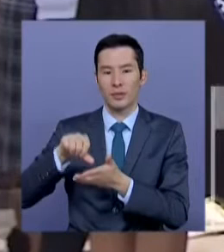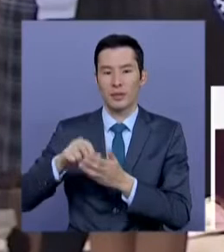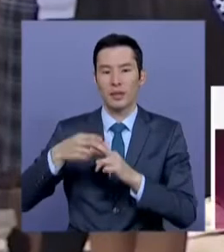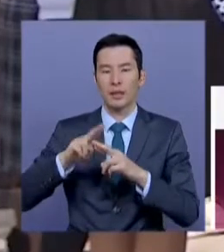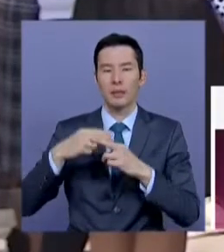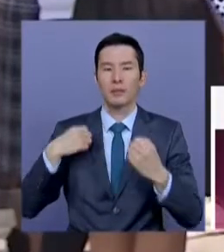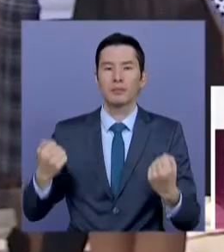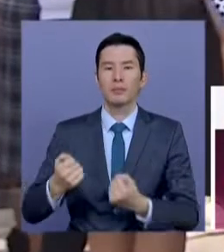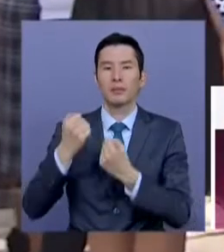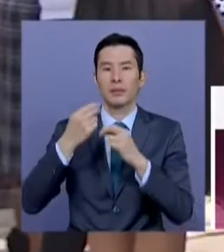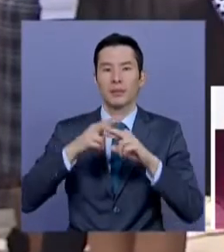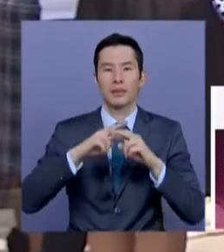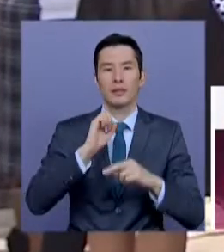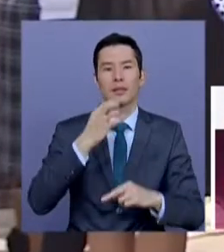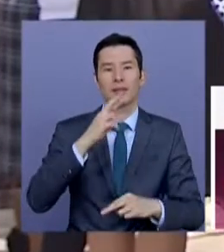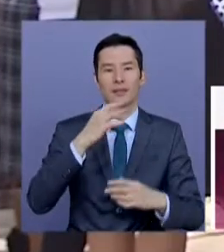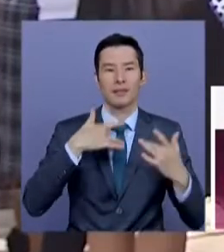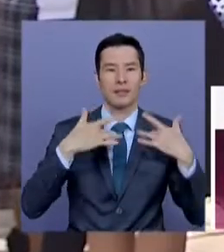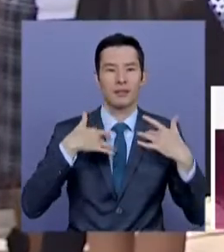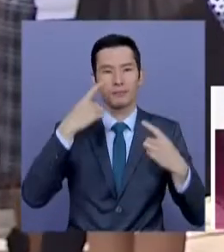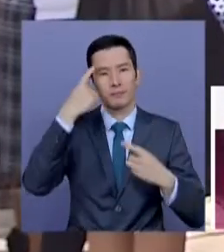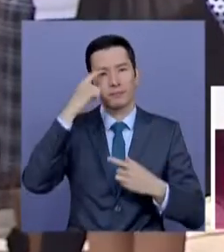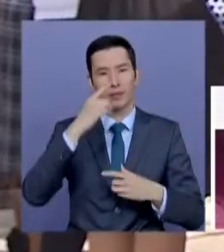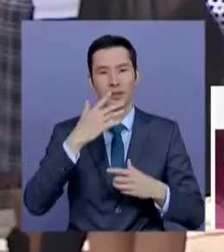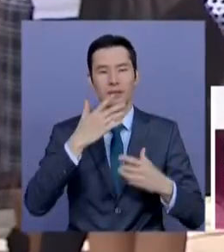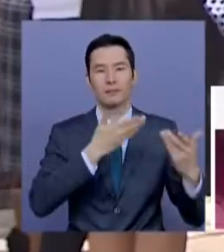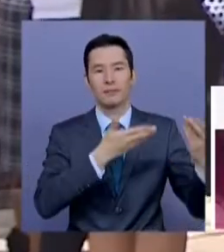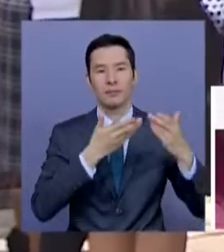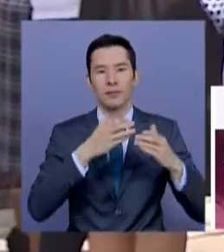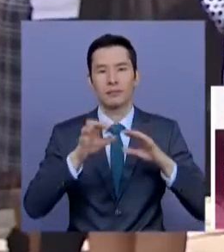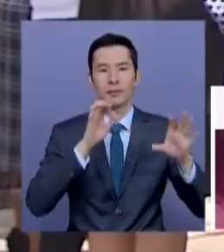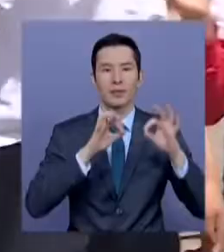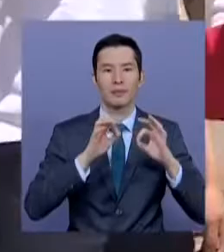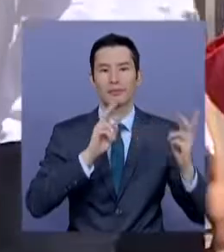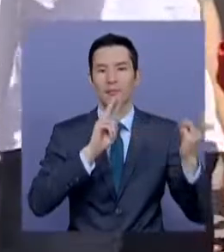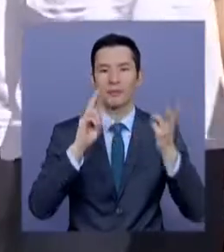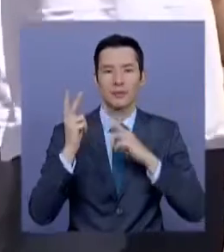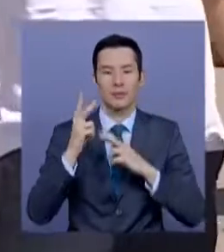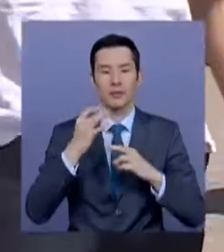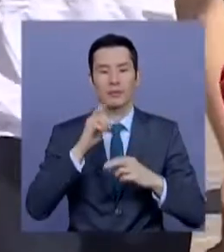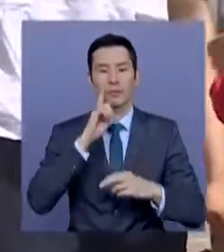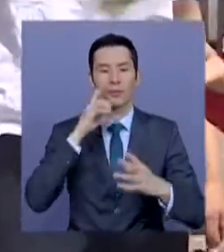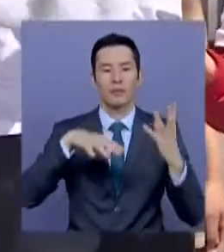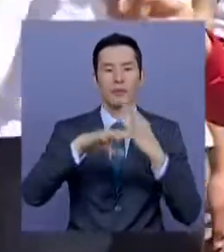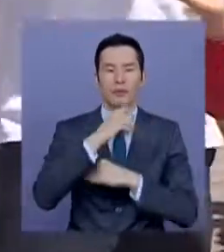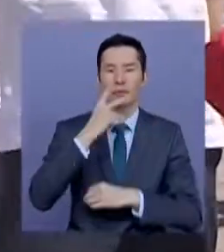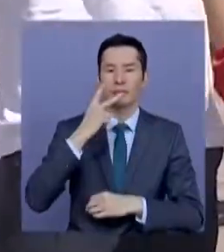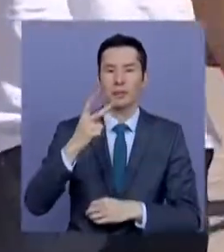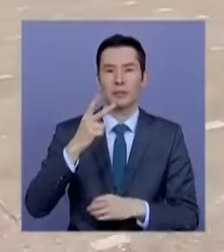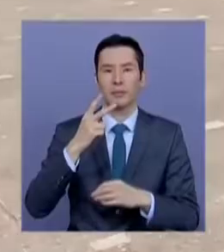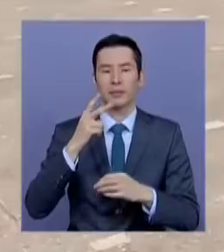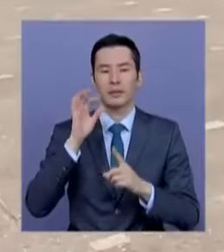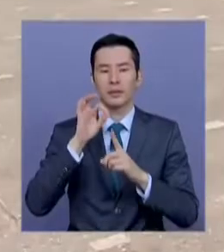акцияны ұйымдастырып, мына коллективтерді мен нетіп көрінісі көрсін. Жастар саясатын бір жолға қою